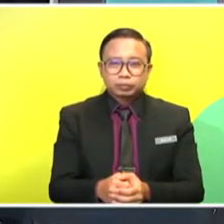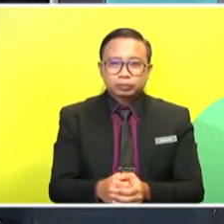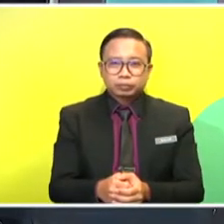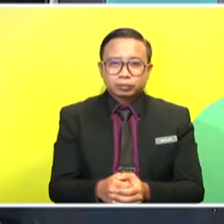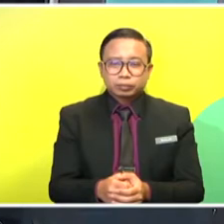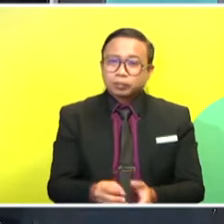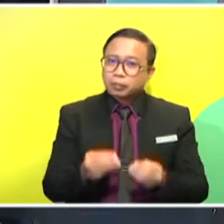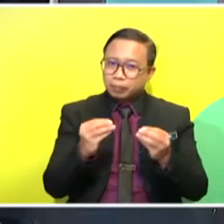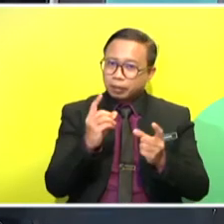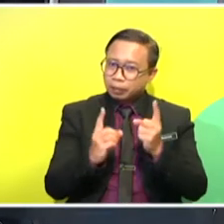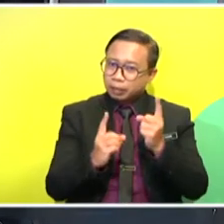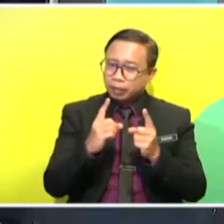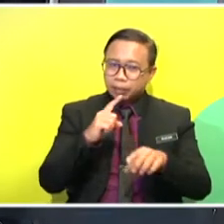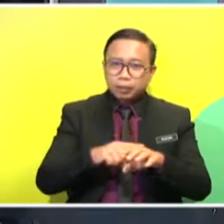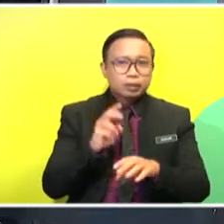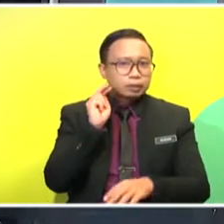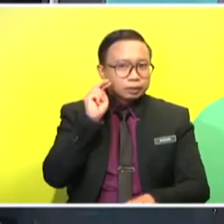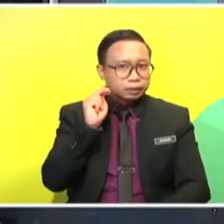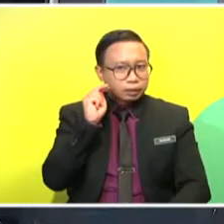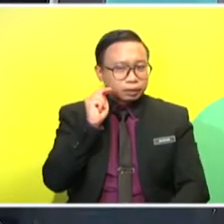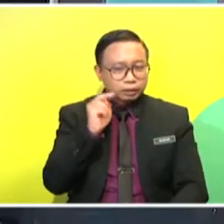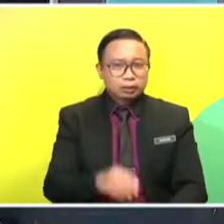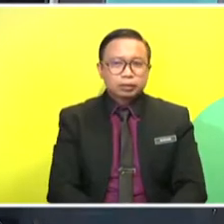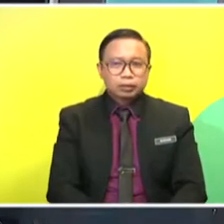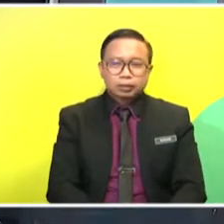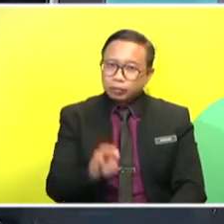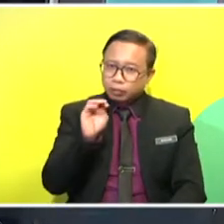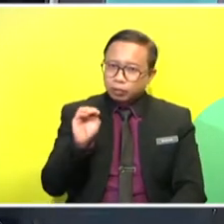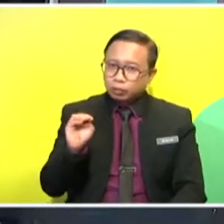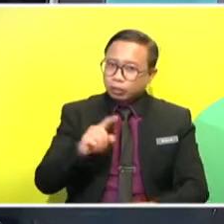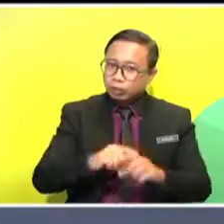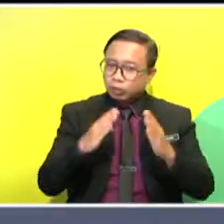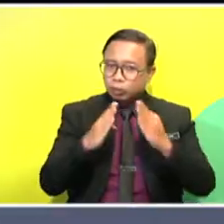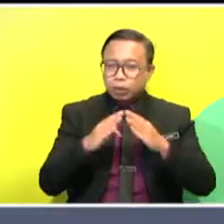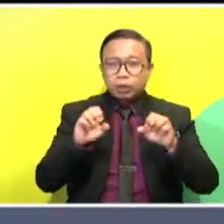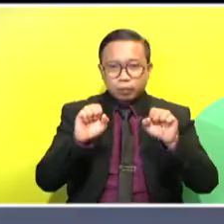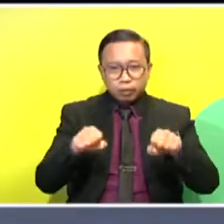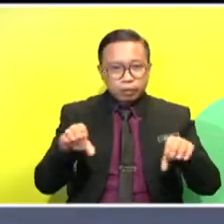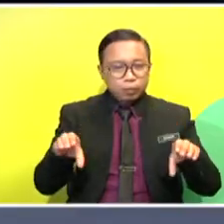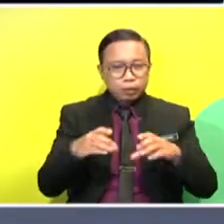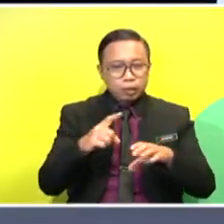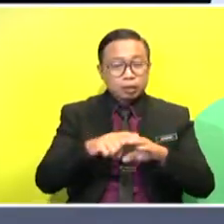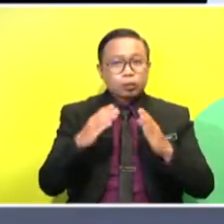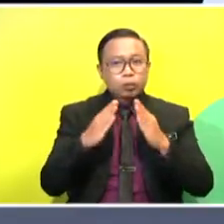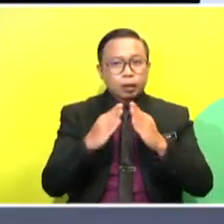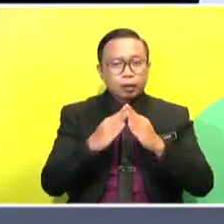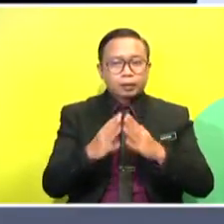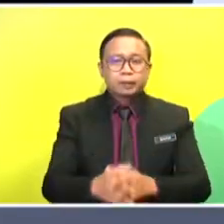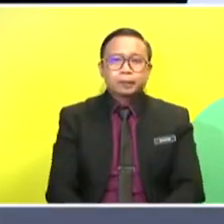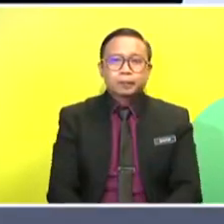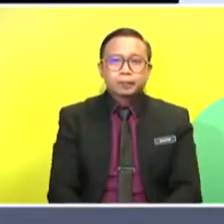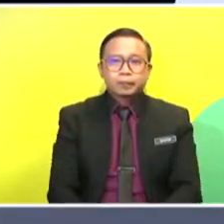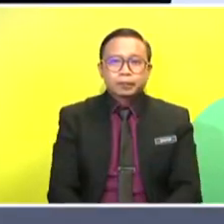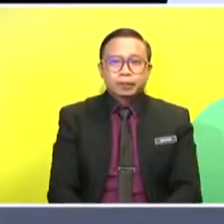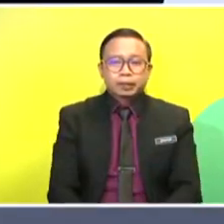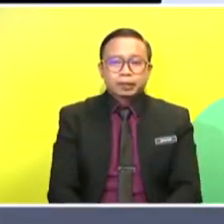lagi bintang pada Nisa. Yeay. Murid-murid di rumah boleh juga lakukan benda yang sama. Yeah. Baik, seterusnya kita pergi ke gambar